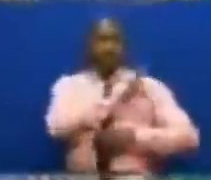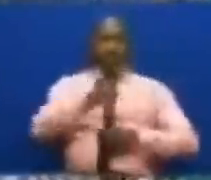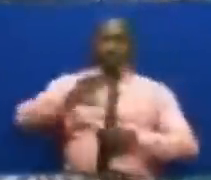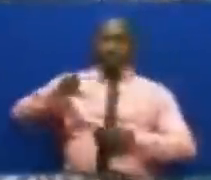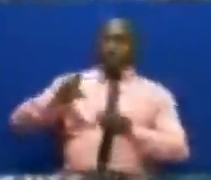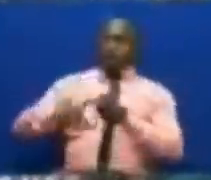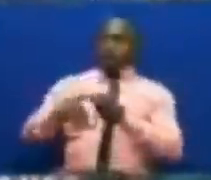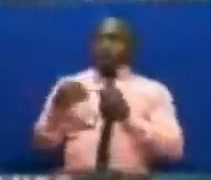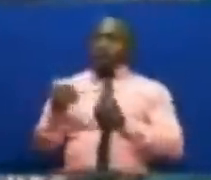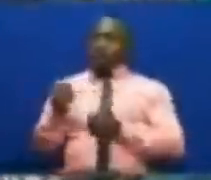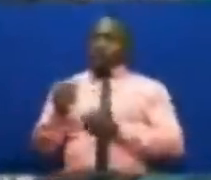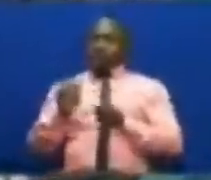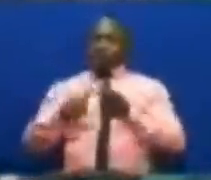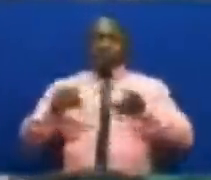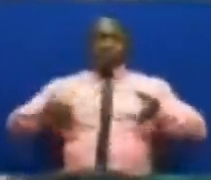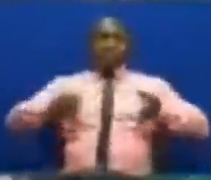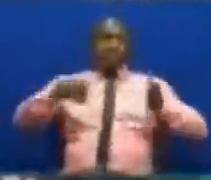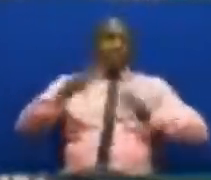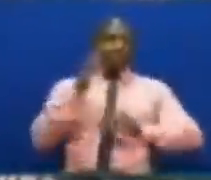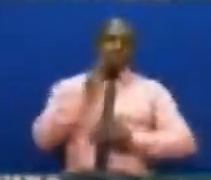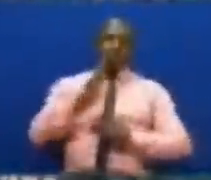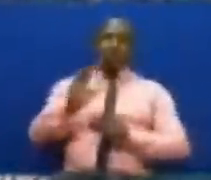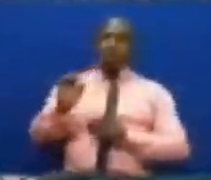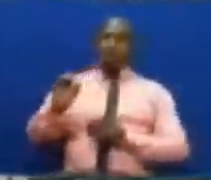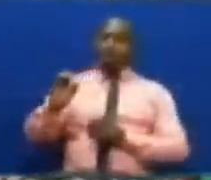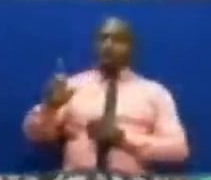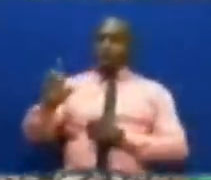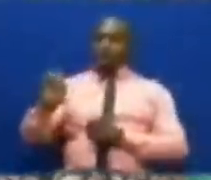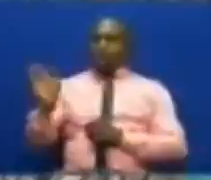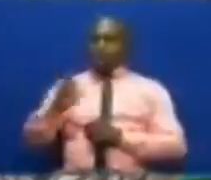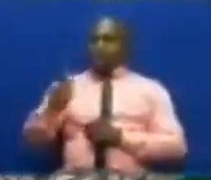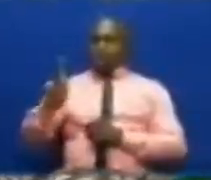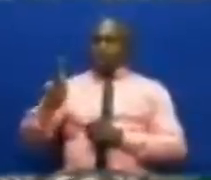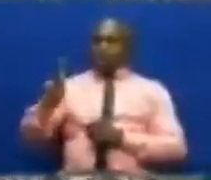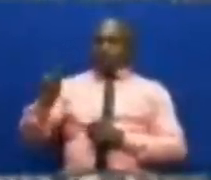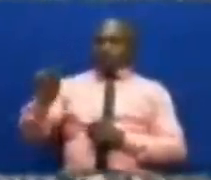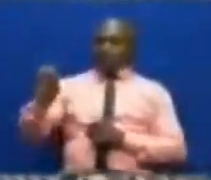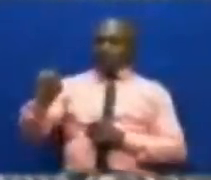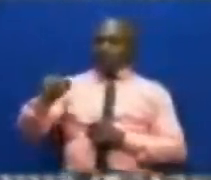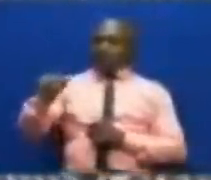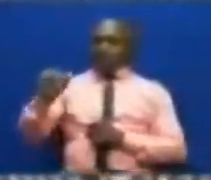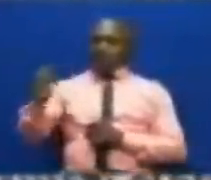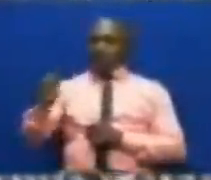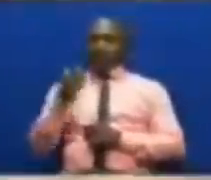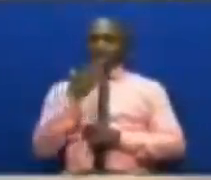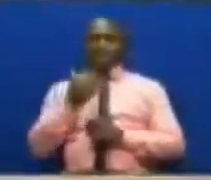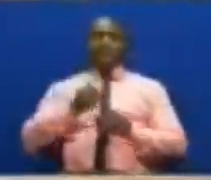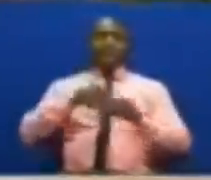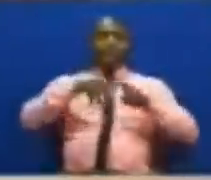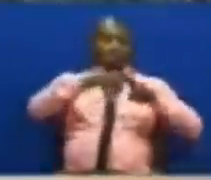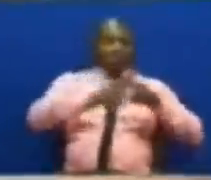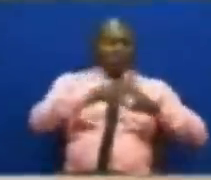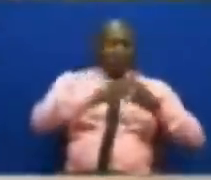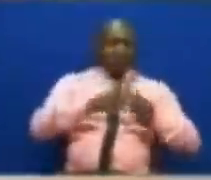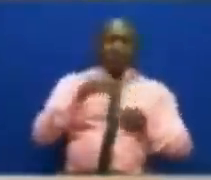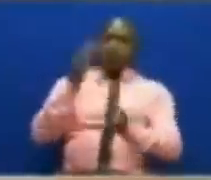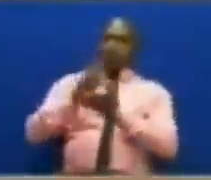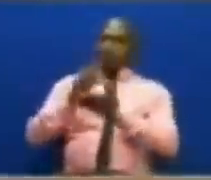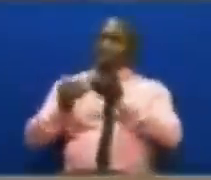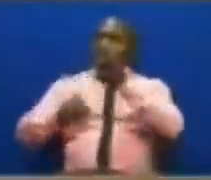Mzee na barabara muhimu ya Ole Kengeja, ambapo amemtaka mkandarasi kukamilisha ujenzi wa barabara